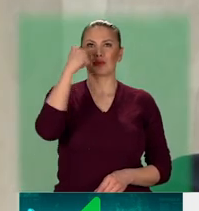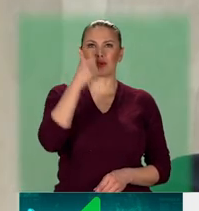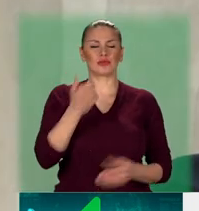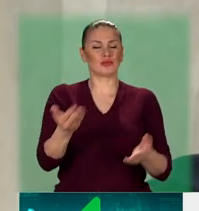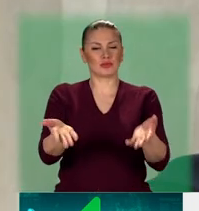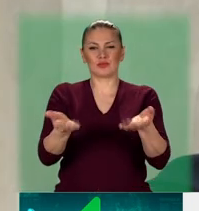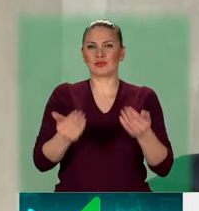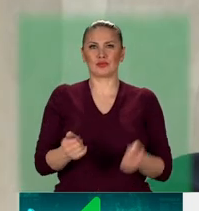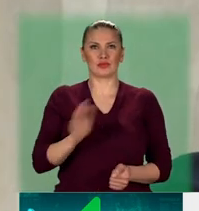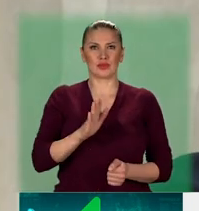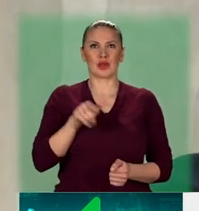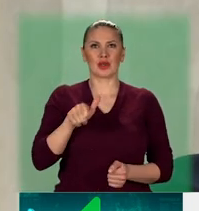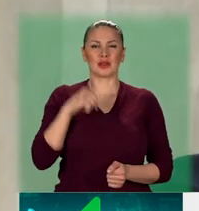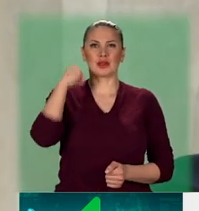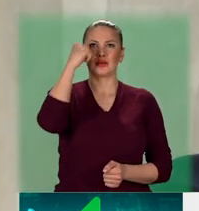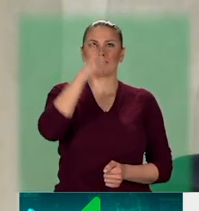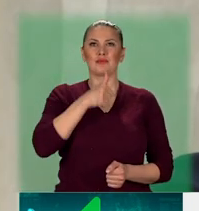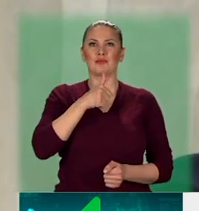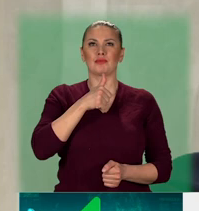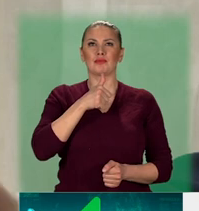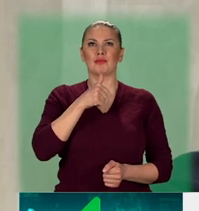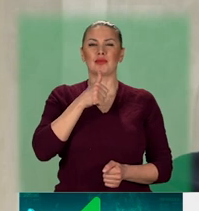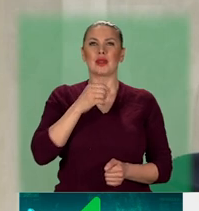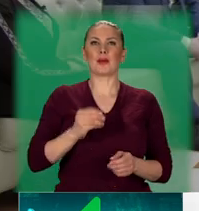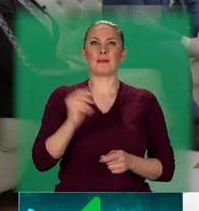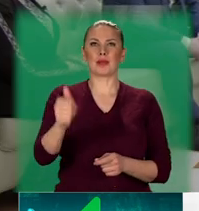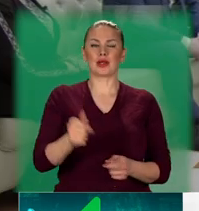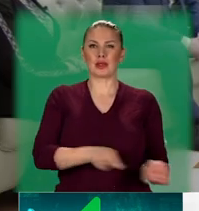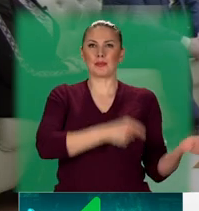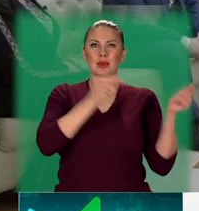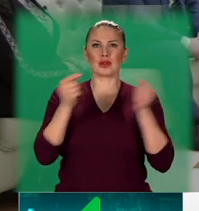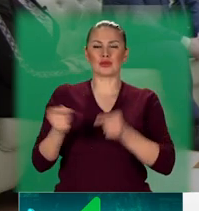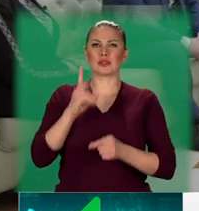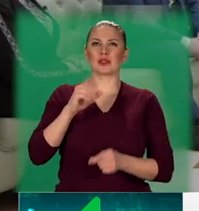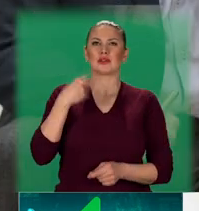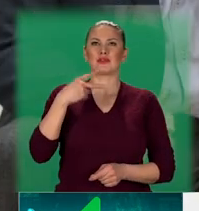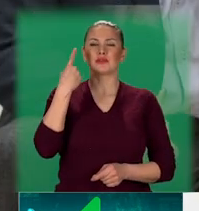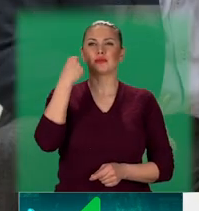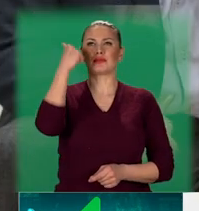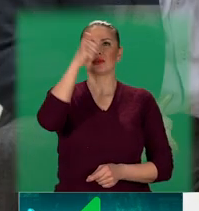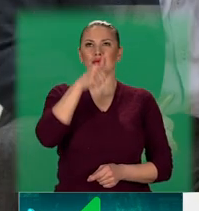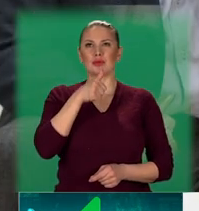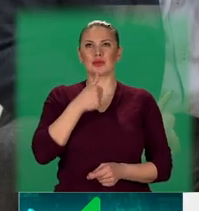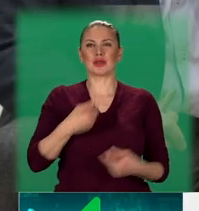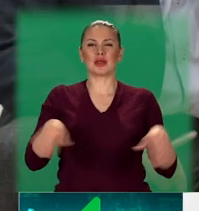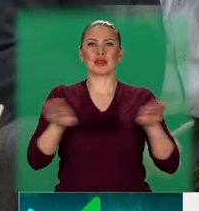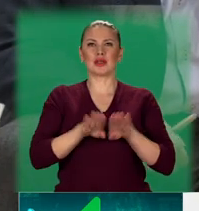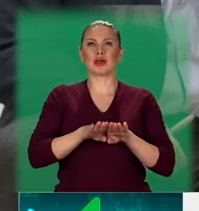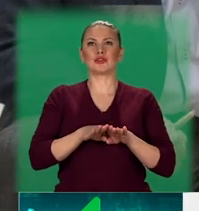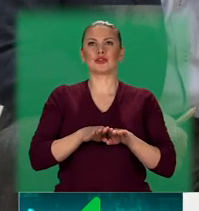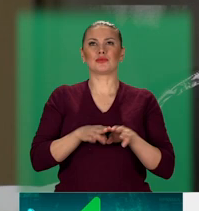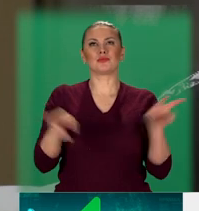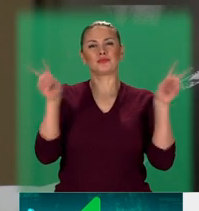плата переносится на 2021 год, причем равными платежами. Также рассматривается вариант льготной рассрочки для